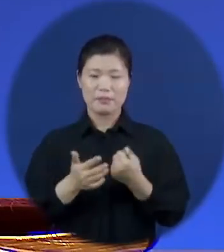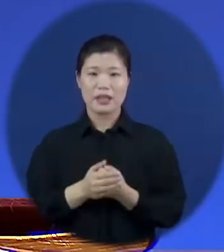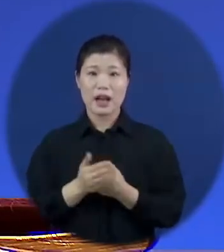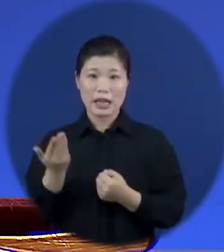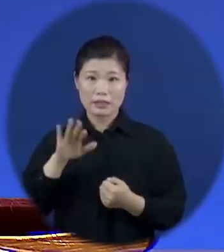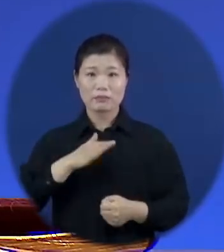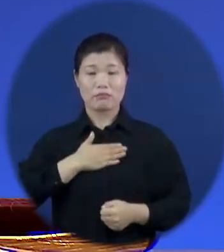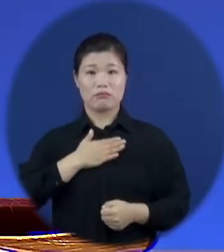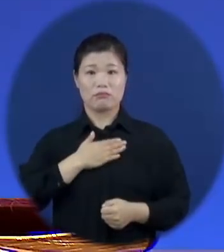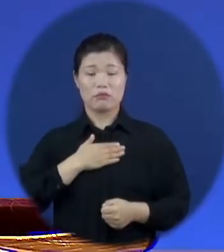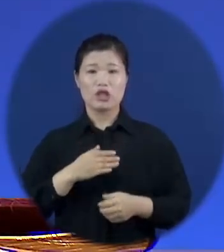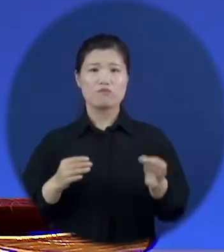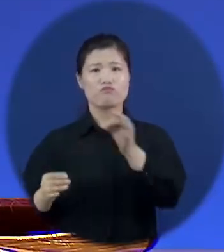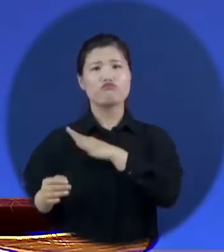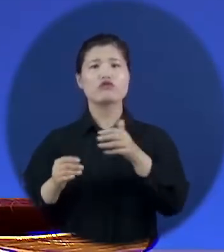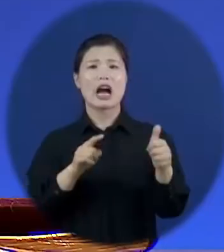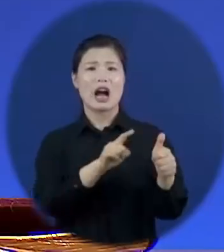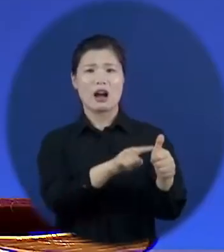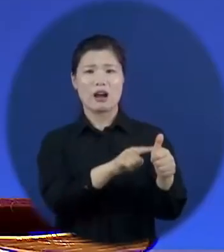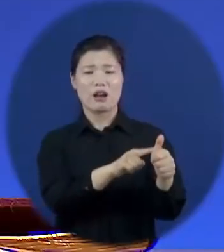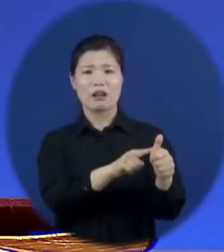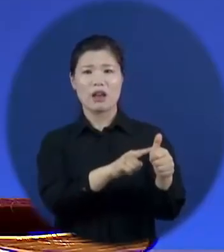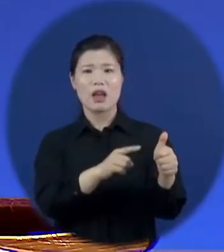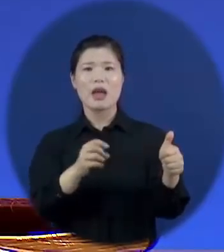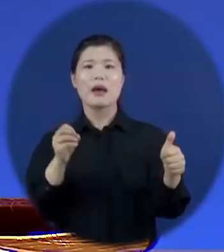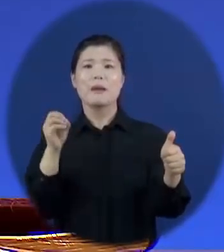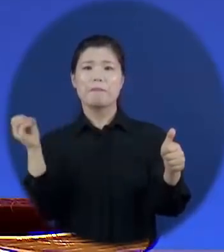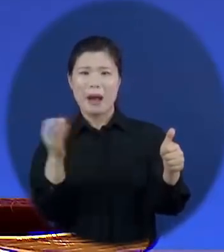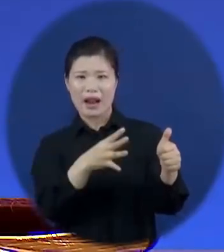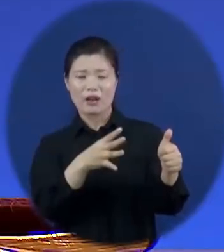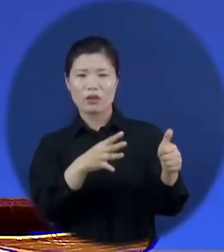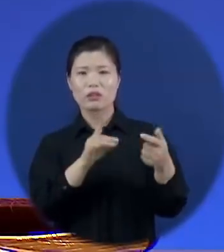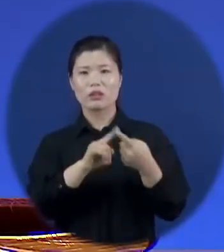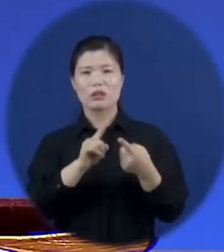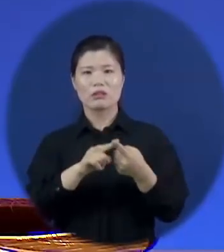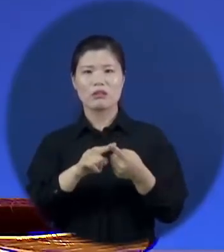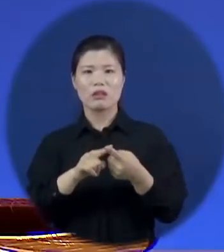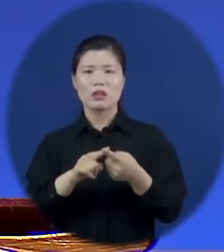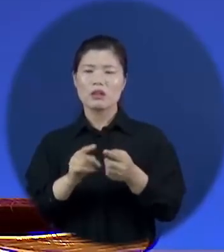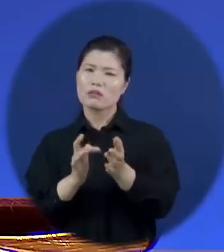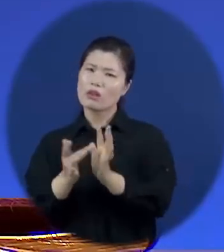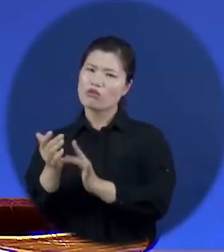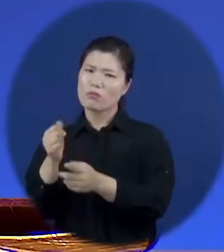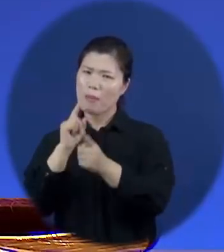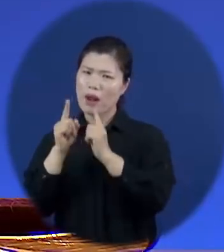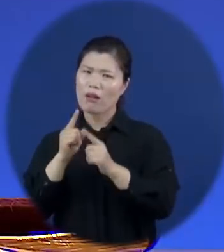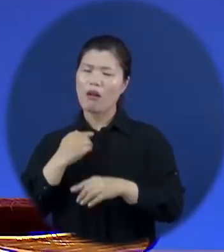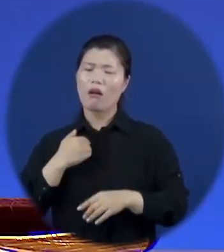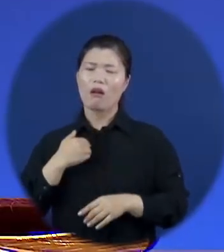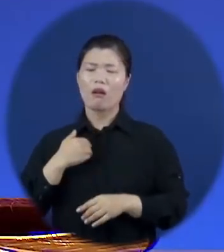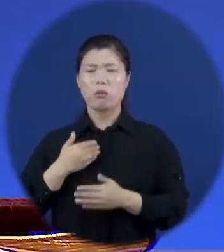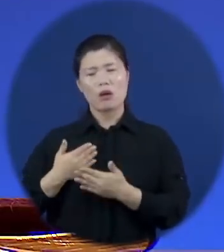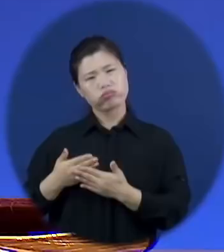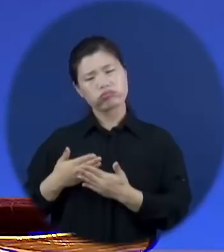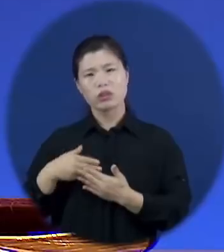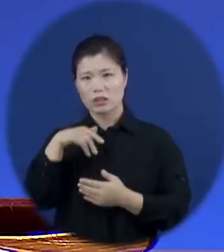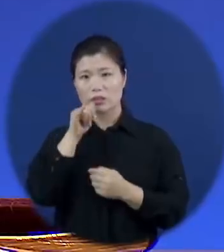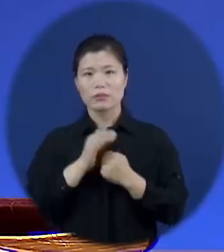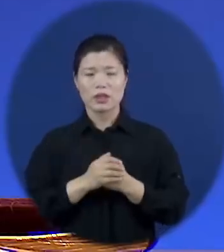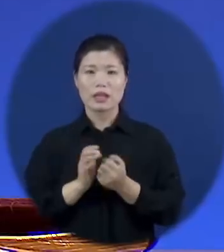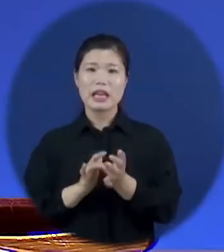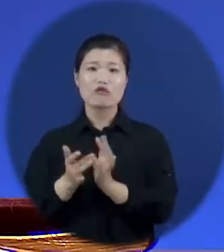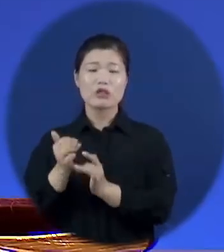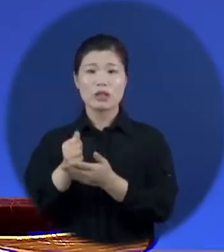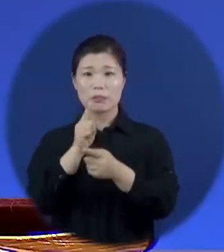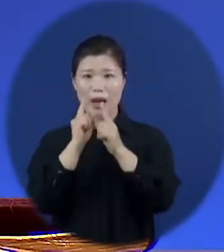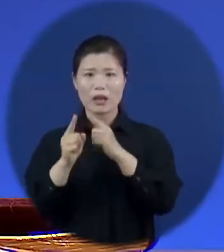저는 주님께서 이 부자 관리에게 하신 말씀이 너무나도 마음에 걸립니다. 예수님의 이